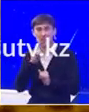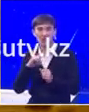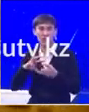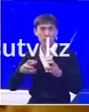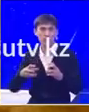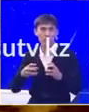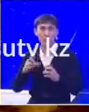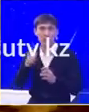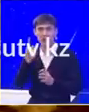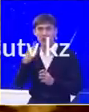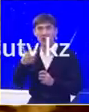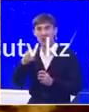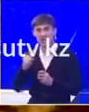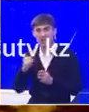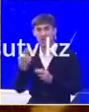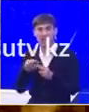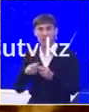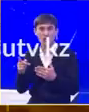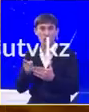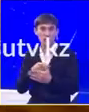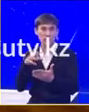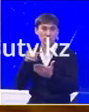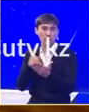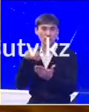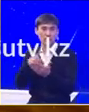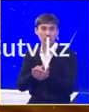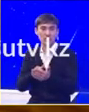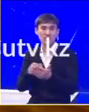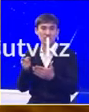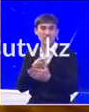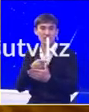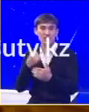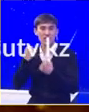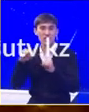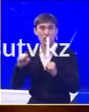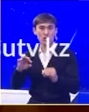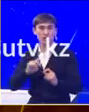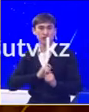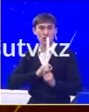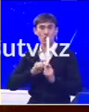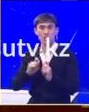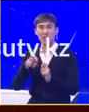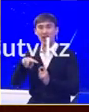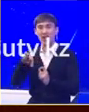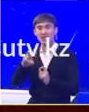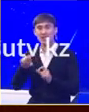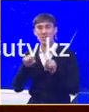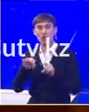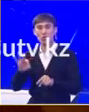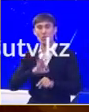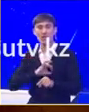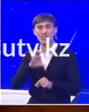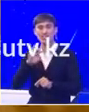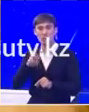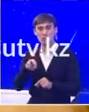гектара. За это ему присвоили звание Героя социалистического труда с вручением ордена Ленина, золотой медали, серп